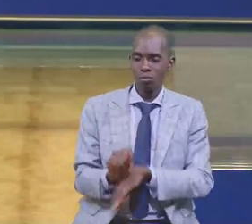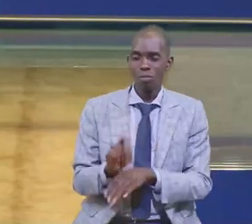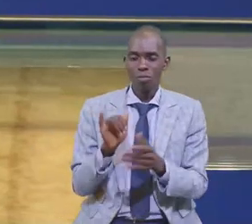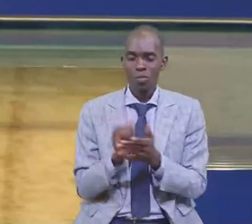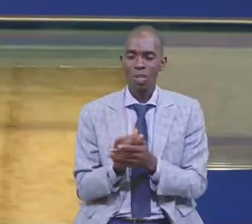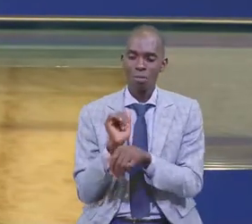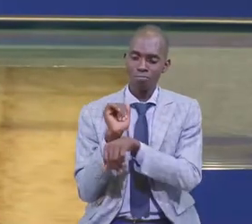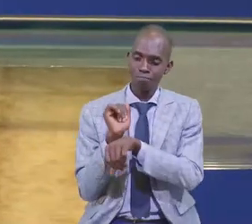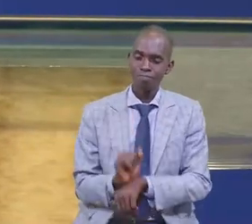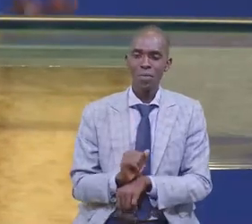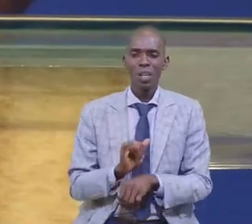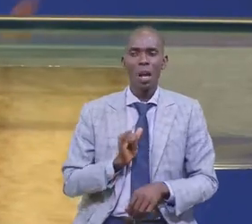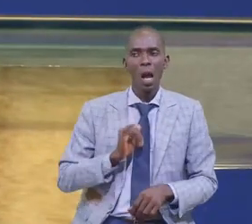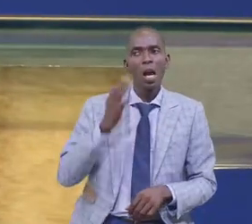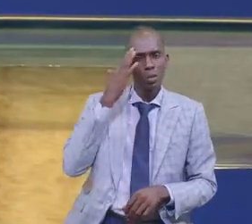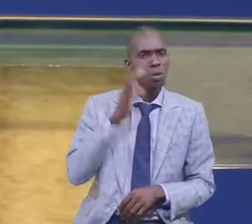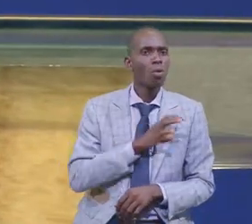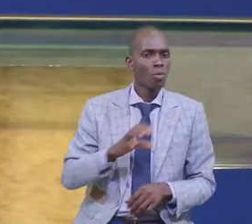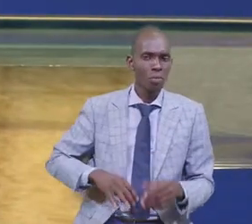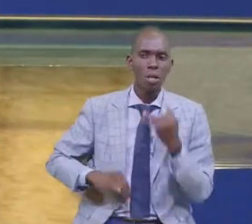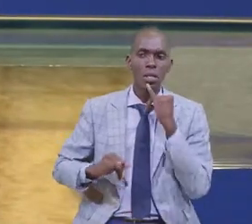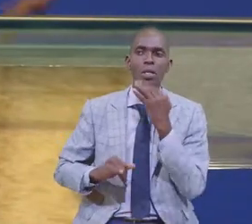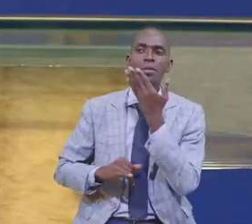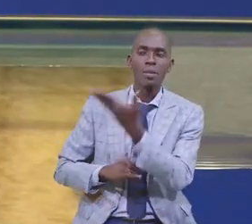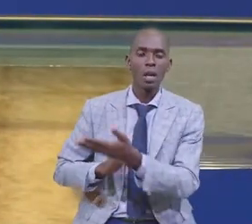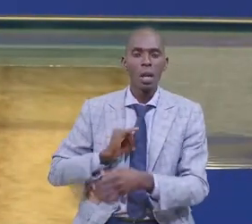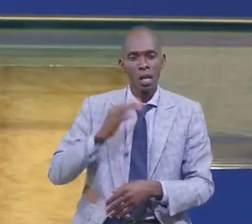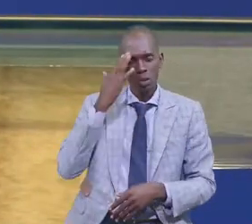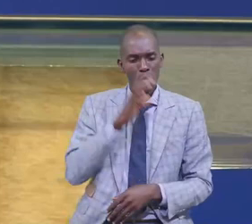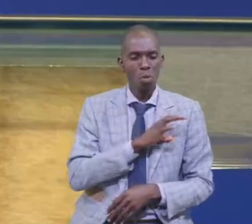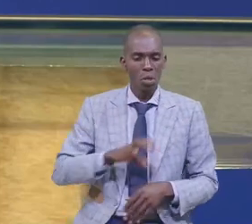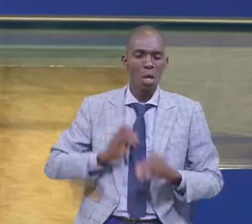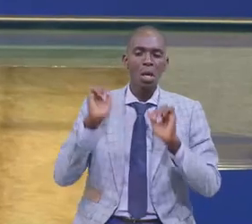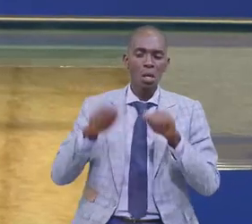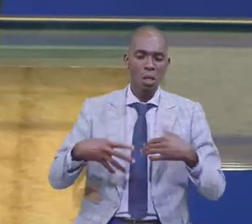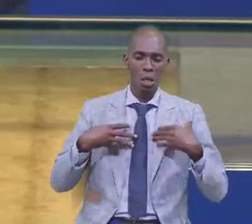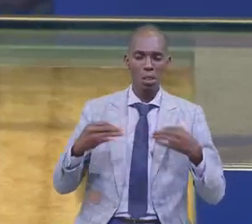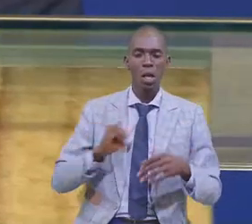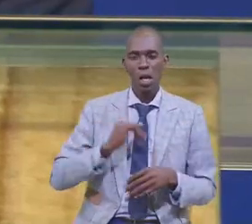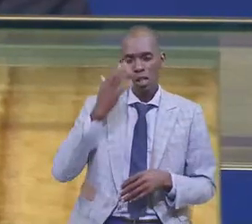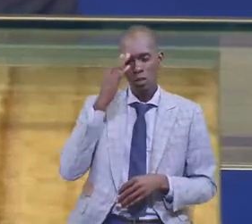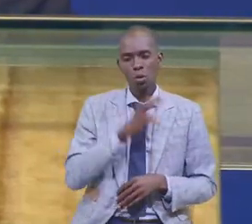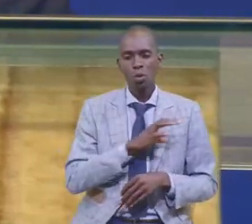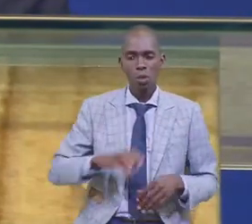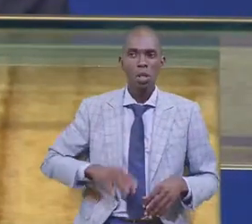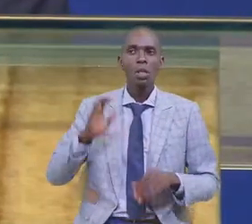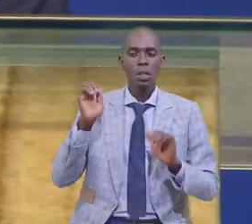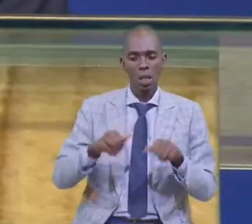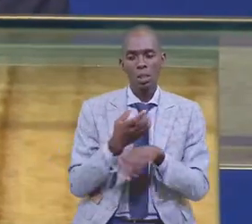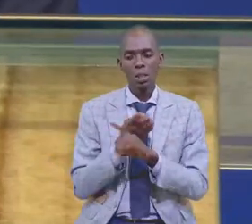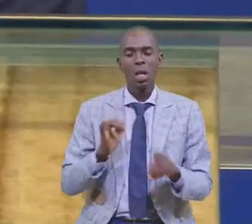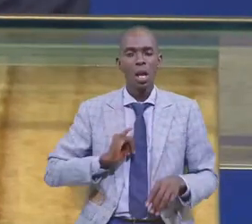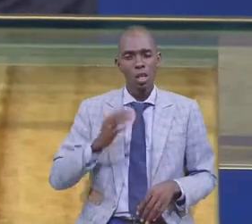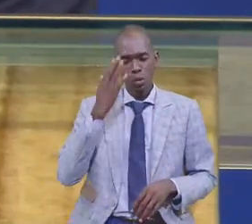te lier. Tu dis que oui, je sais que Christ est là, oui, je sais que Christ va guérir, oui, je sais que Christ va délivrer, oui.